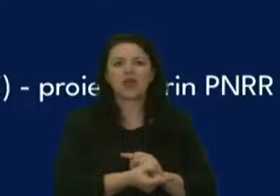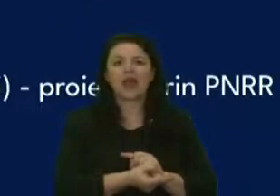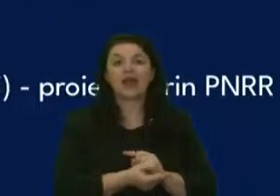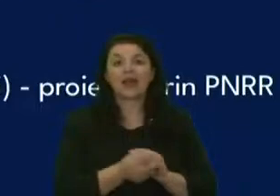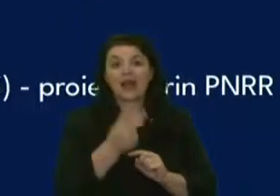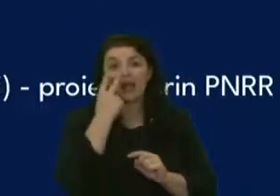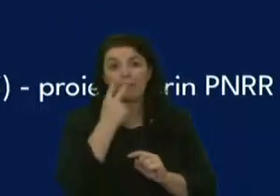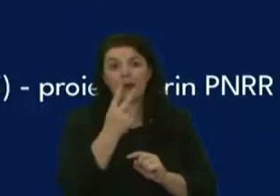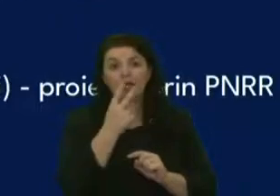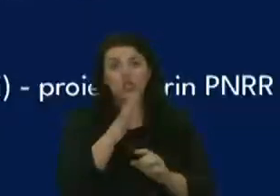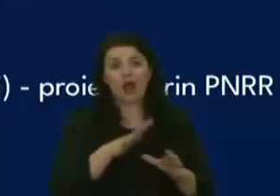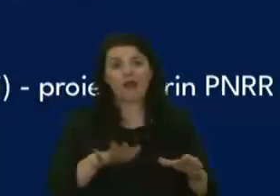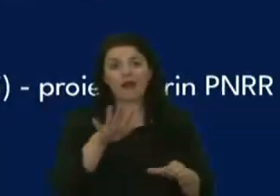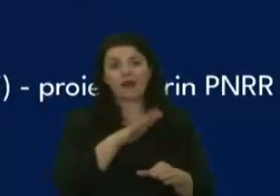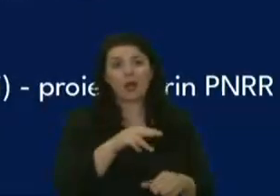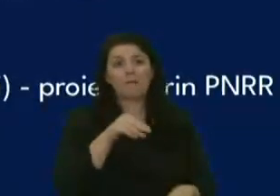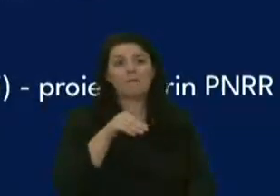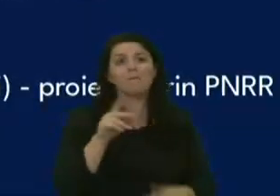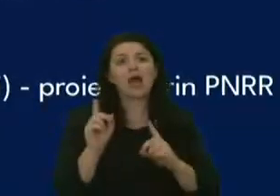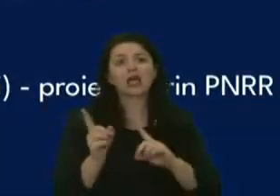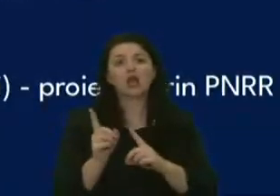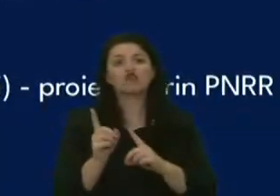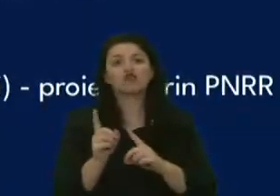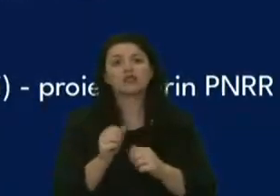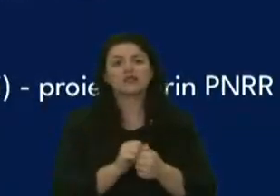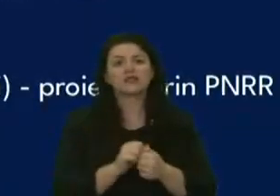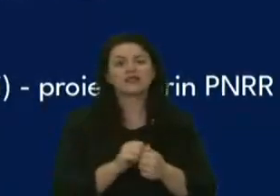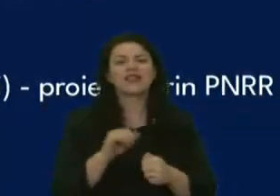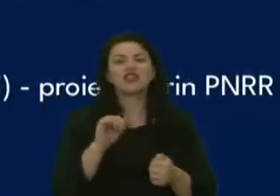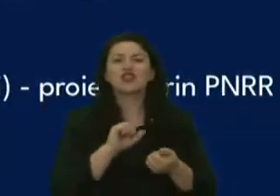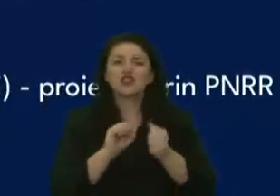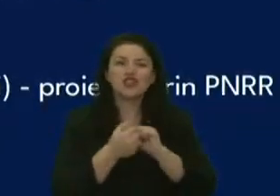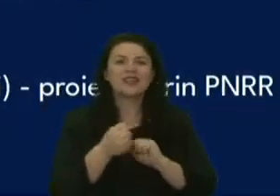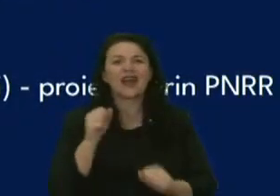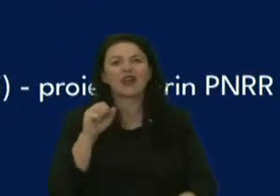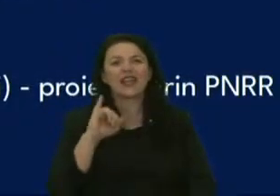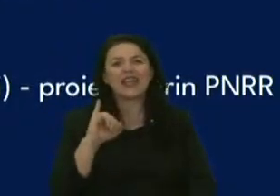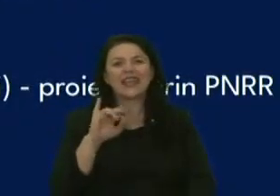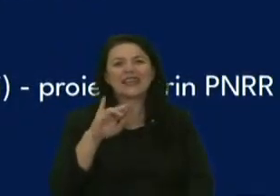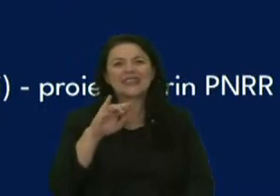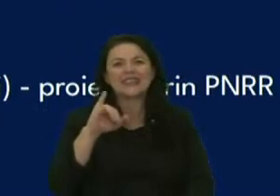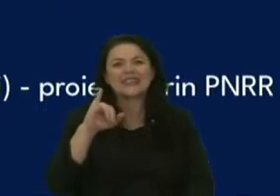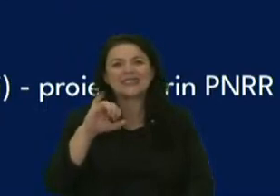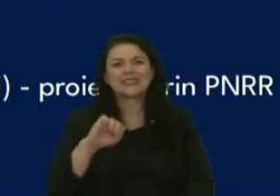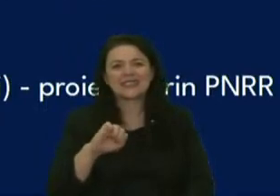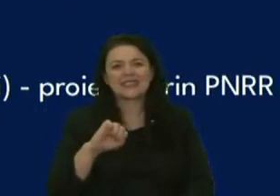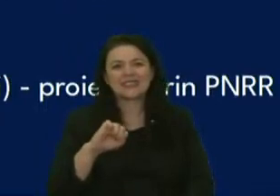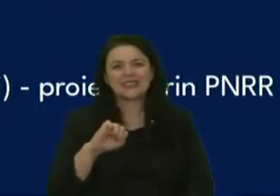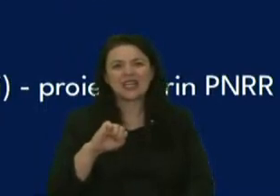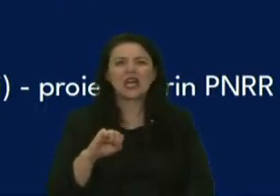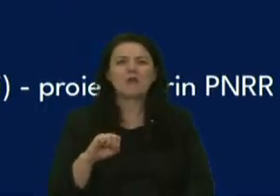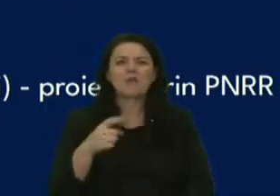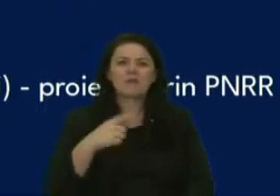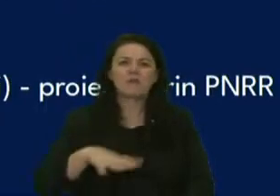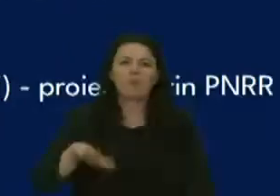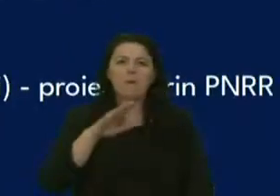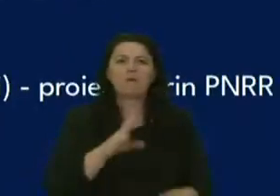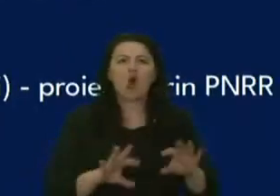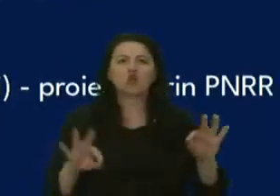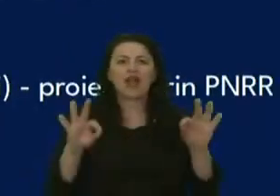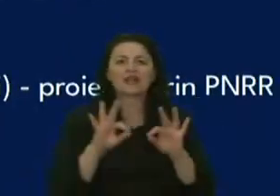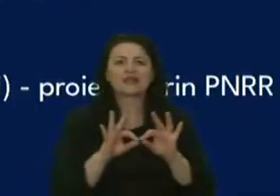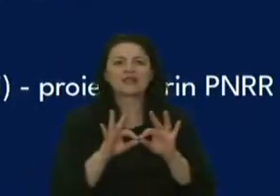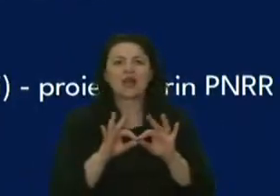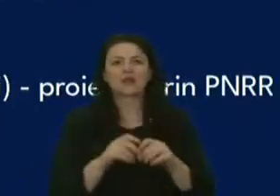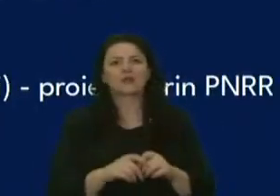imaginea din cartierul Mărăști din cartierul Iris prin realizarea acestui areal modernizat